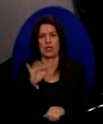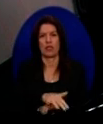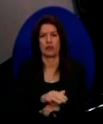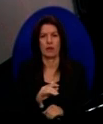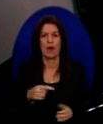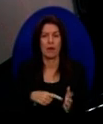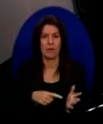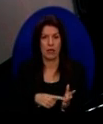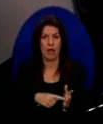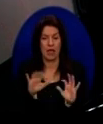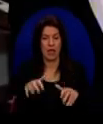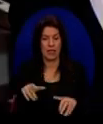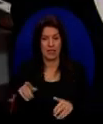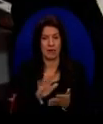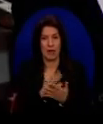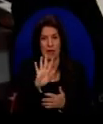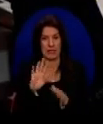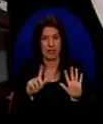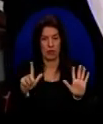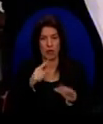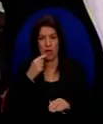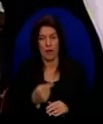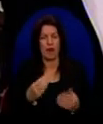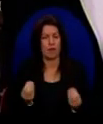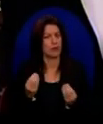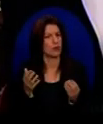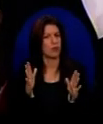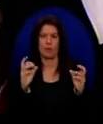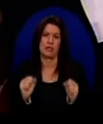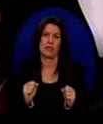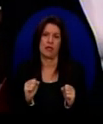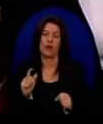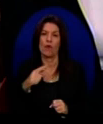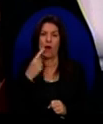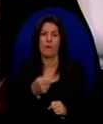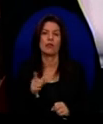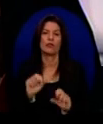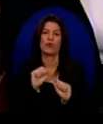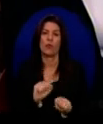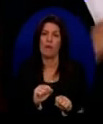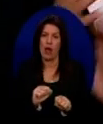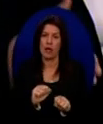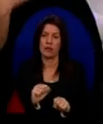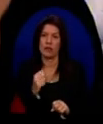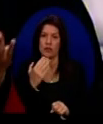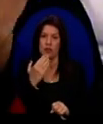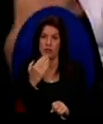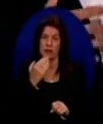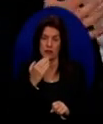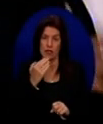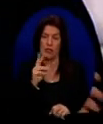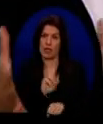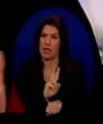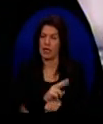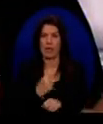אולאנד ב-14 ביולי אמר משהו מאוד בסיסי, שהוא בעד שישראל תגני על עצמה,